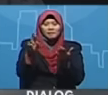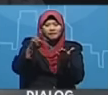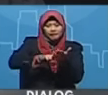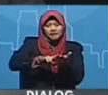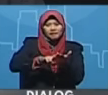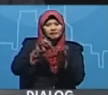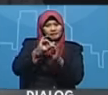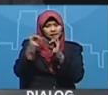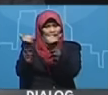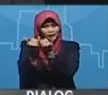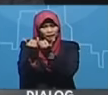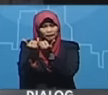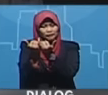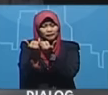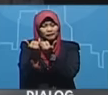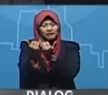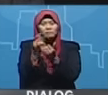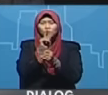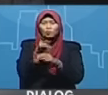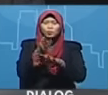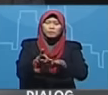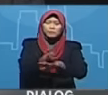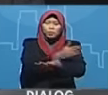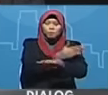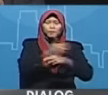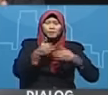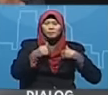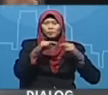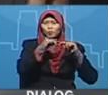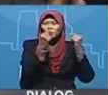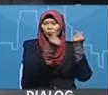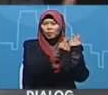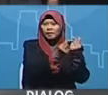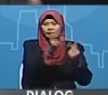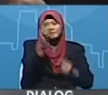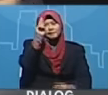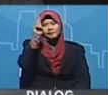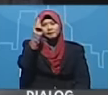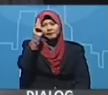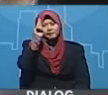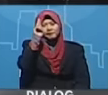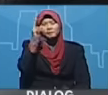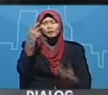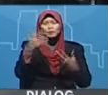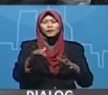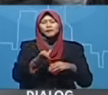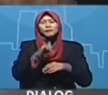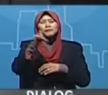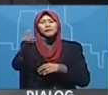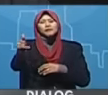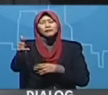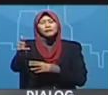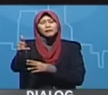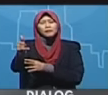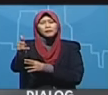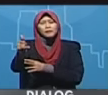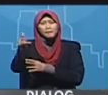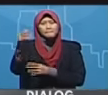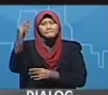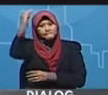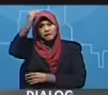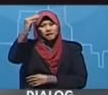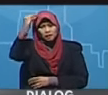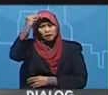syarikat. Sebelum ini mereka juga ada kumpulan yang sama telah pergi ke Mekah